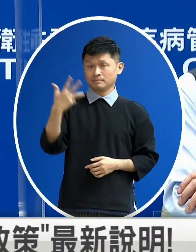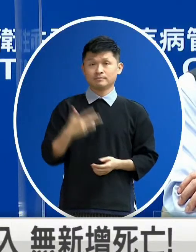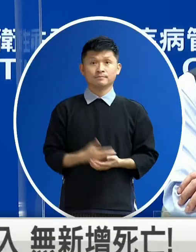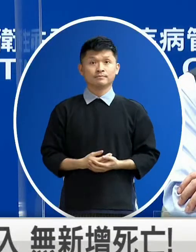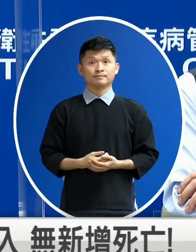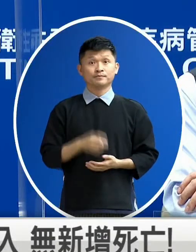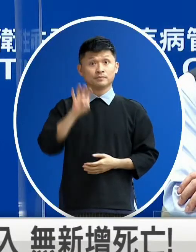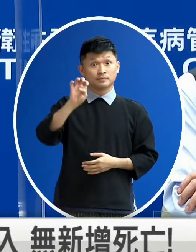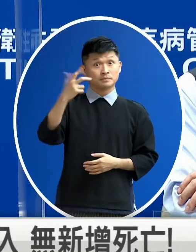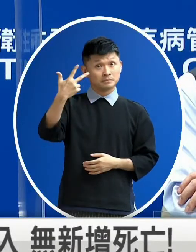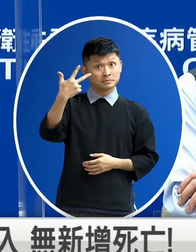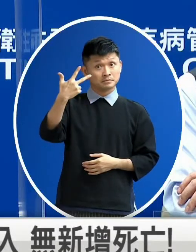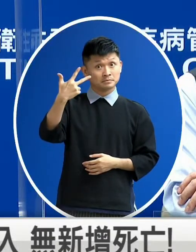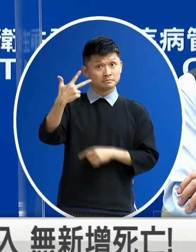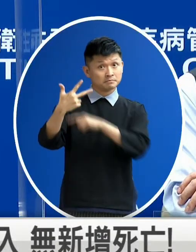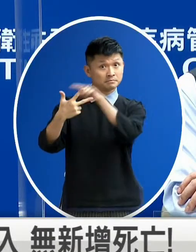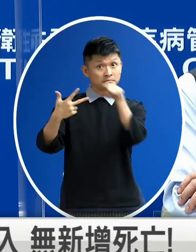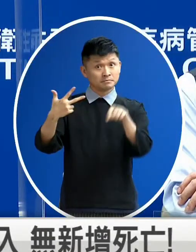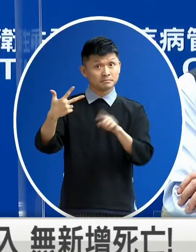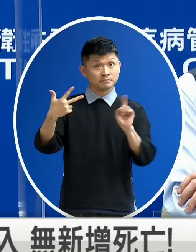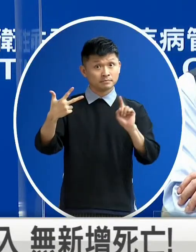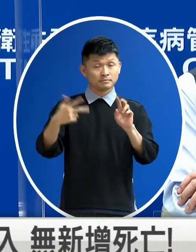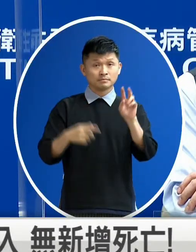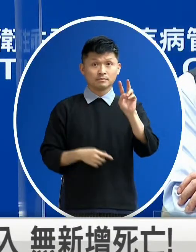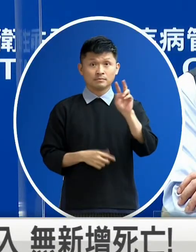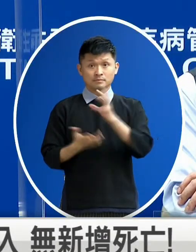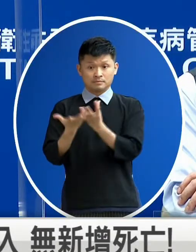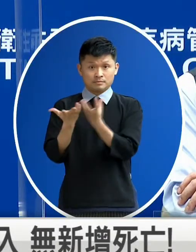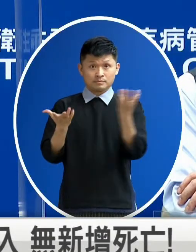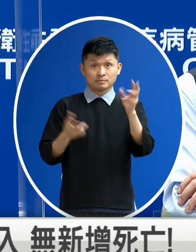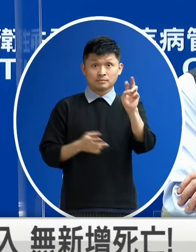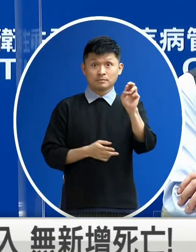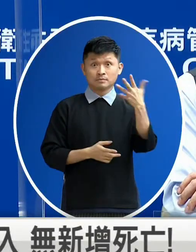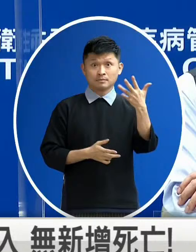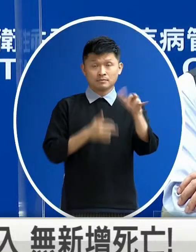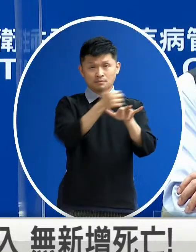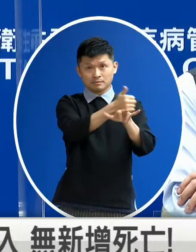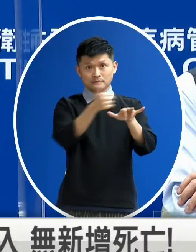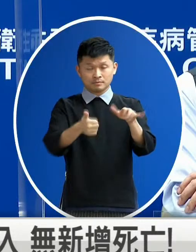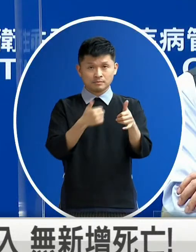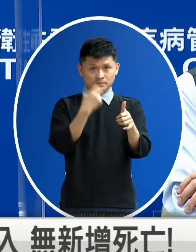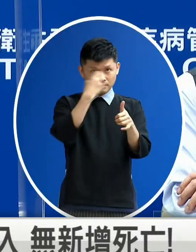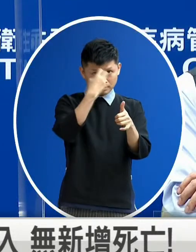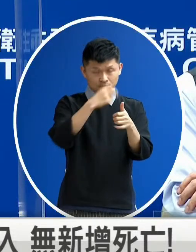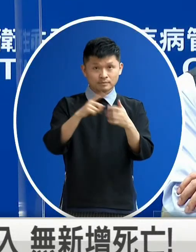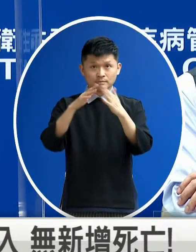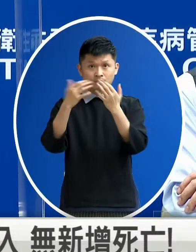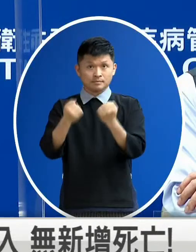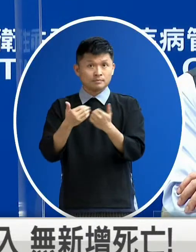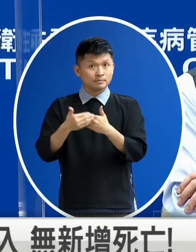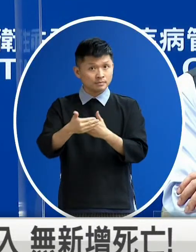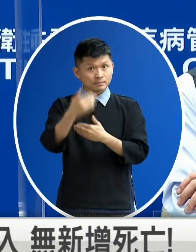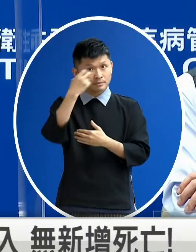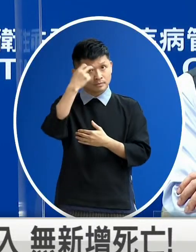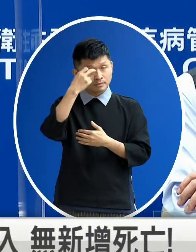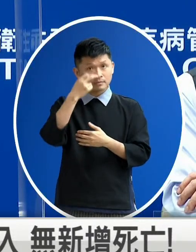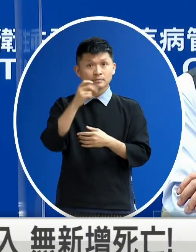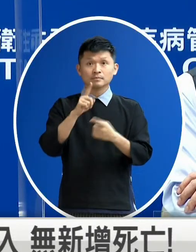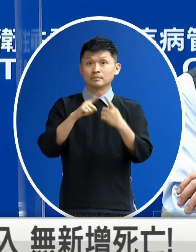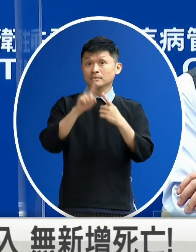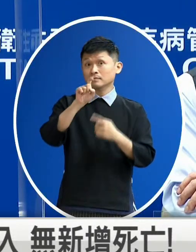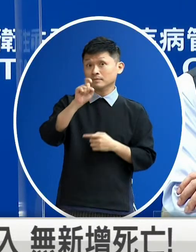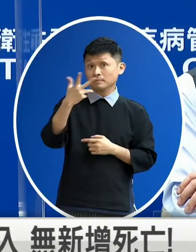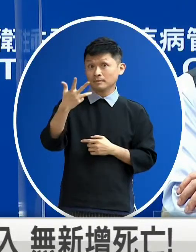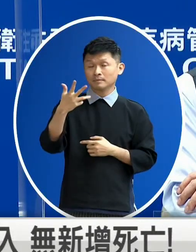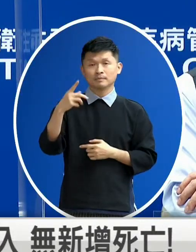那47里面，哈，包含哈28例的落地裁检，然后居家检疫18，哈，然后检